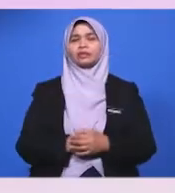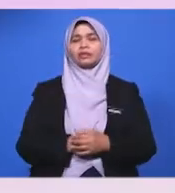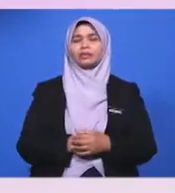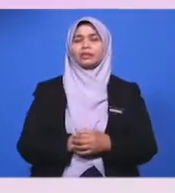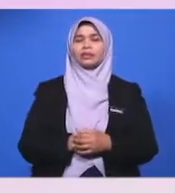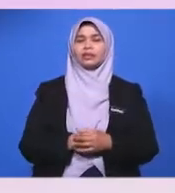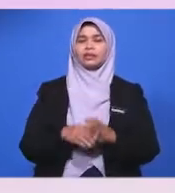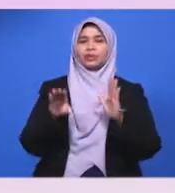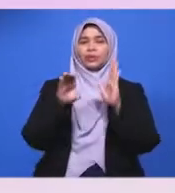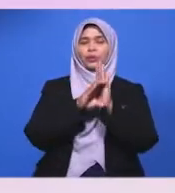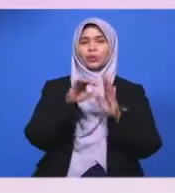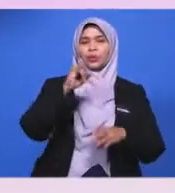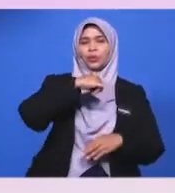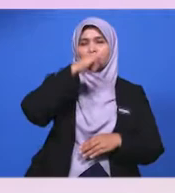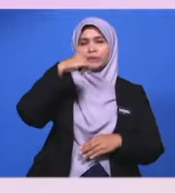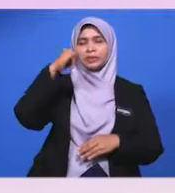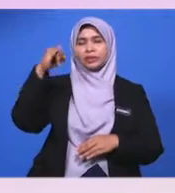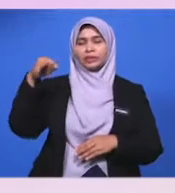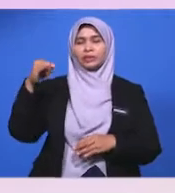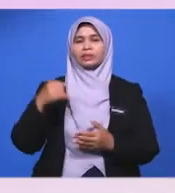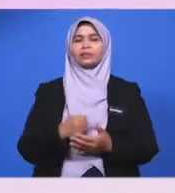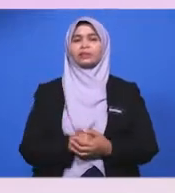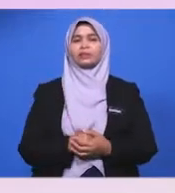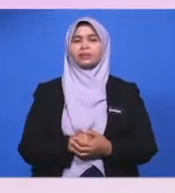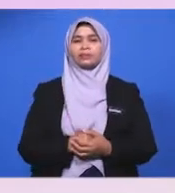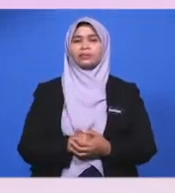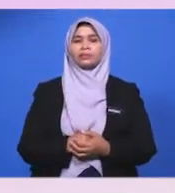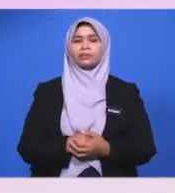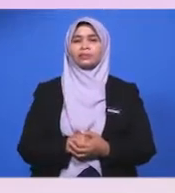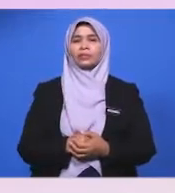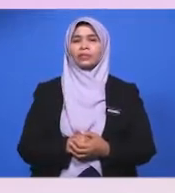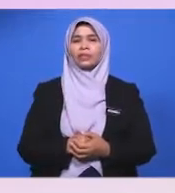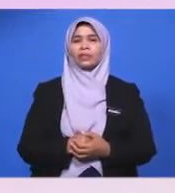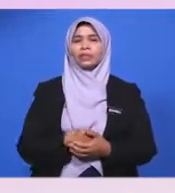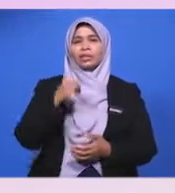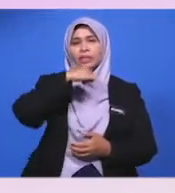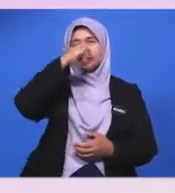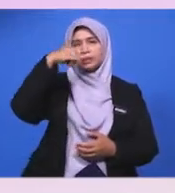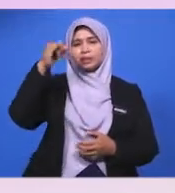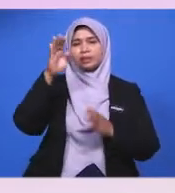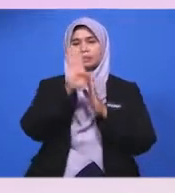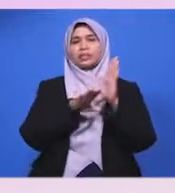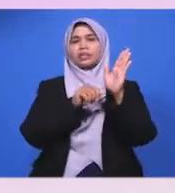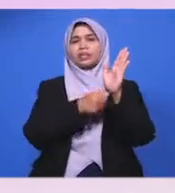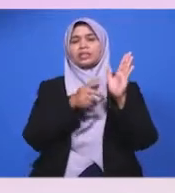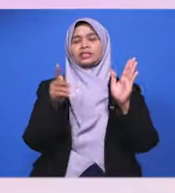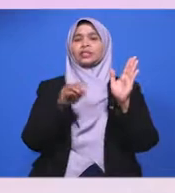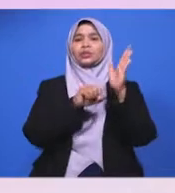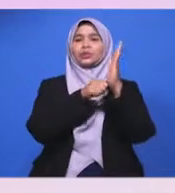contoh industri berasaskan sumber ialah yang pertama, industri berasaskan